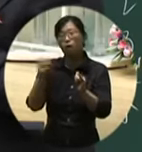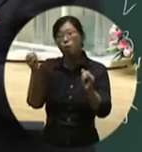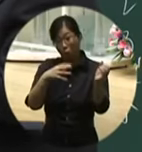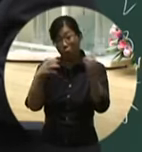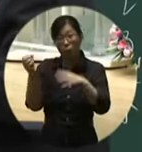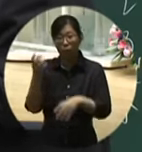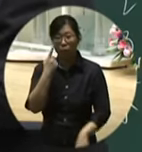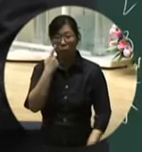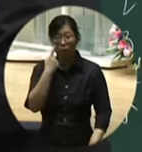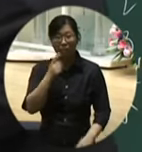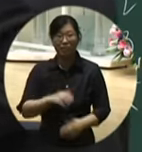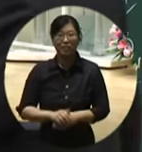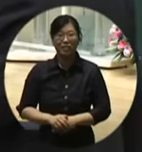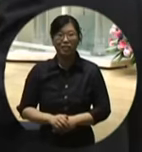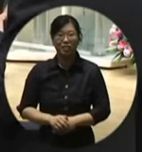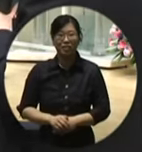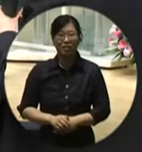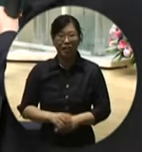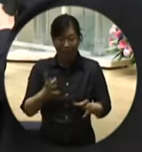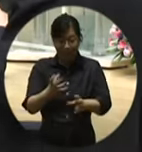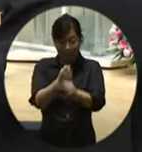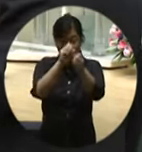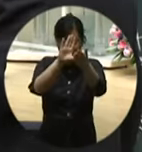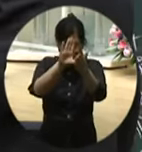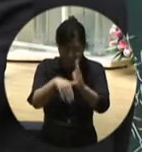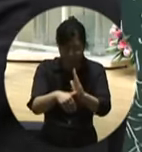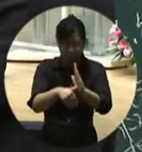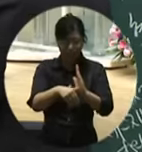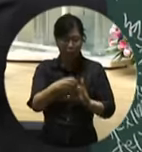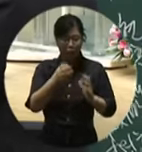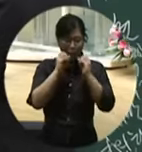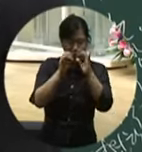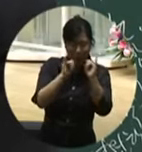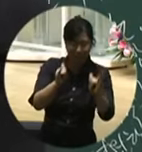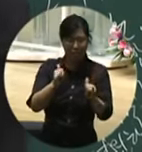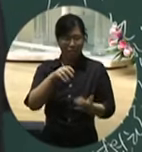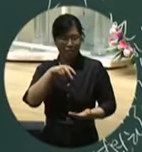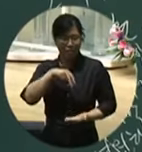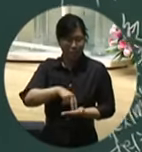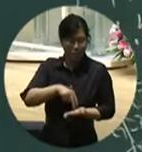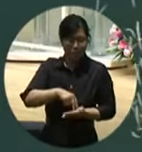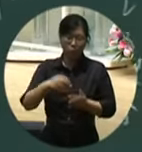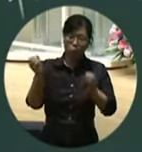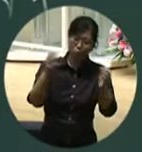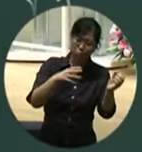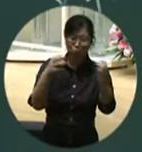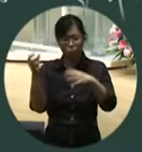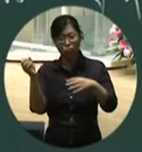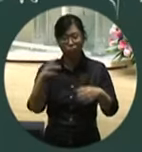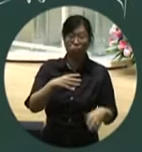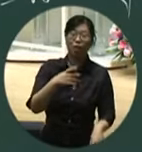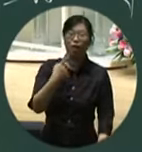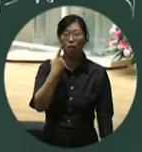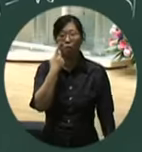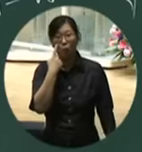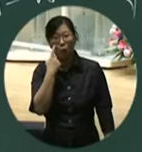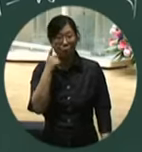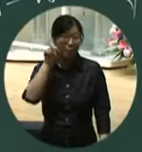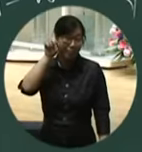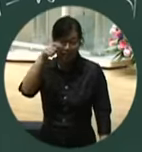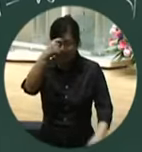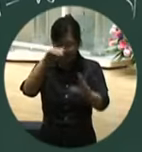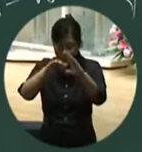모여라. So on Saturdays, gather as the form of evangelists. 이걸 가지고 내일 주일날 가서는 제자의 포럼이 일어나도록 해라.